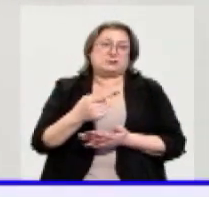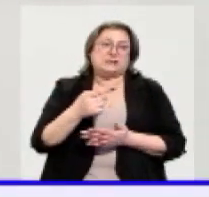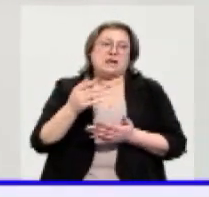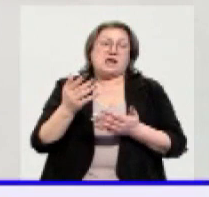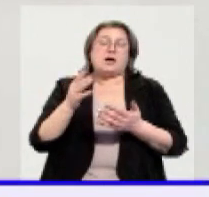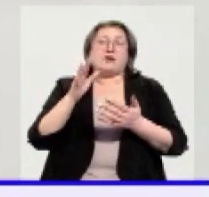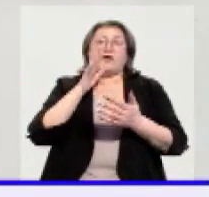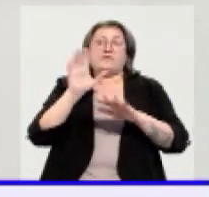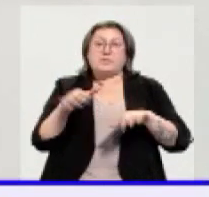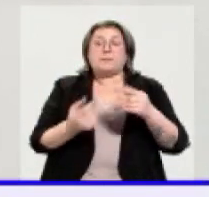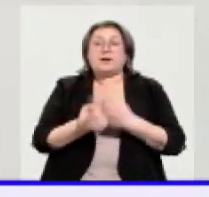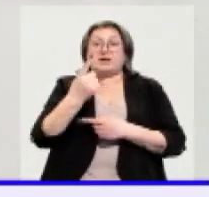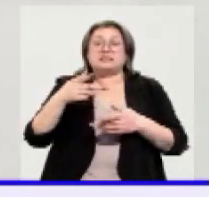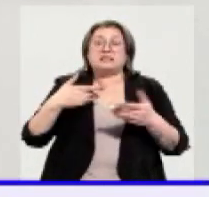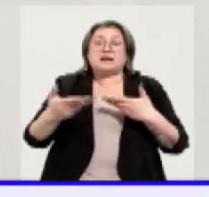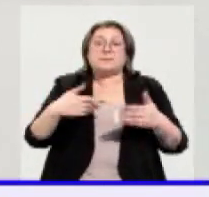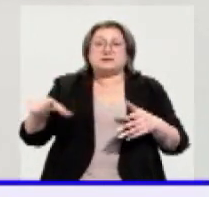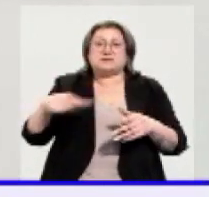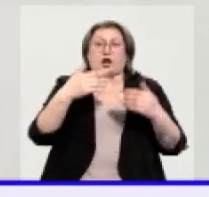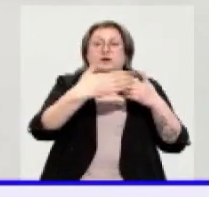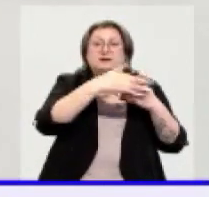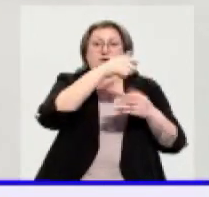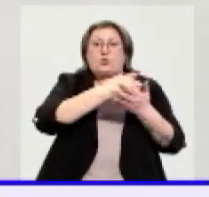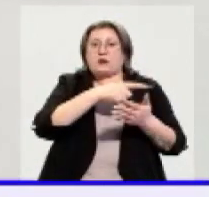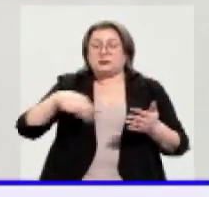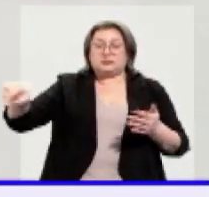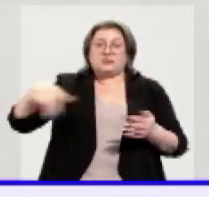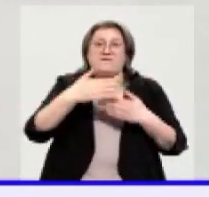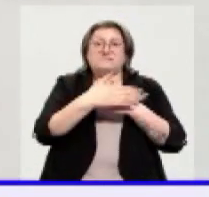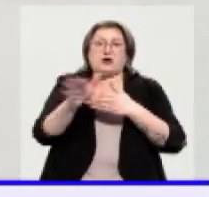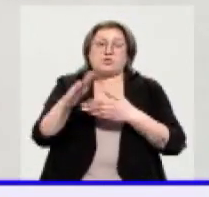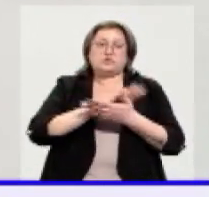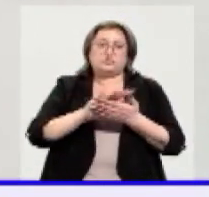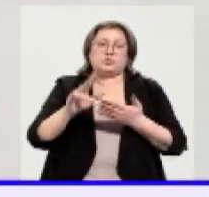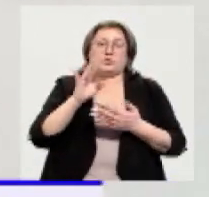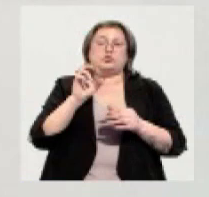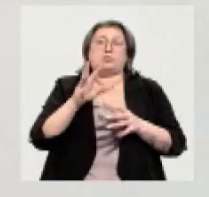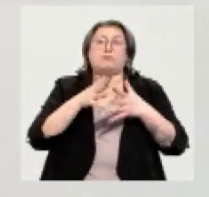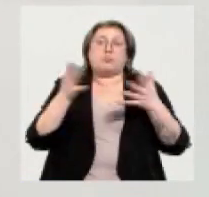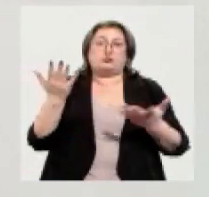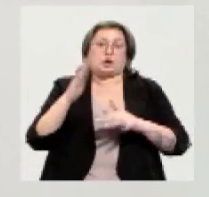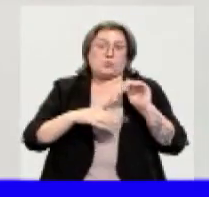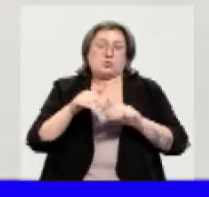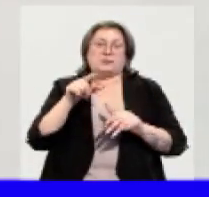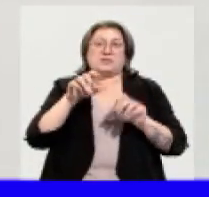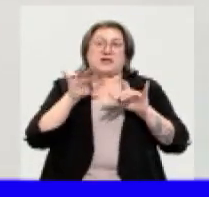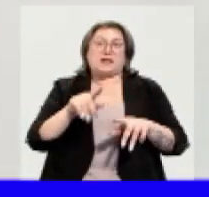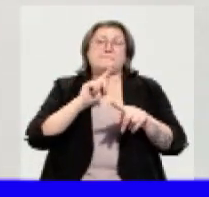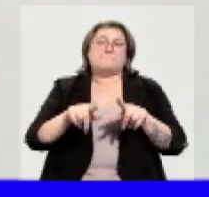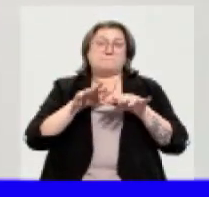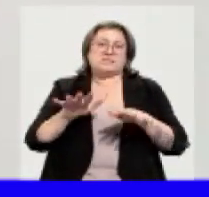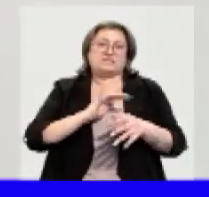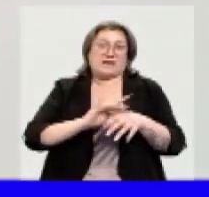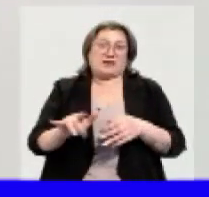это время появляется тропинка от крыльца до калитки и расчищенные ворота. Но чем больше рук, тем дело идет